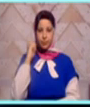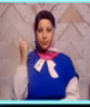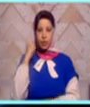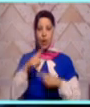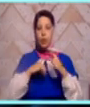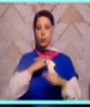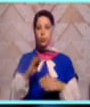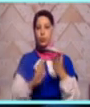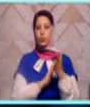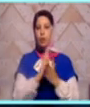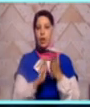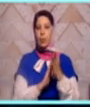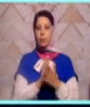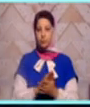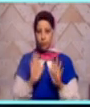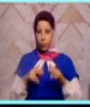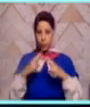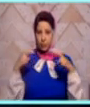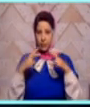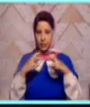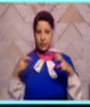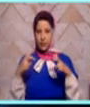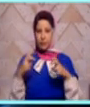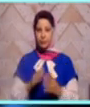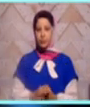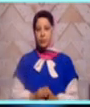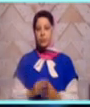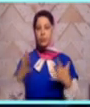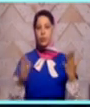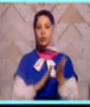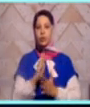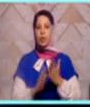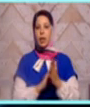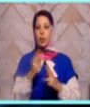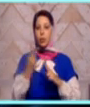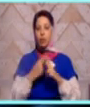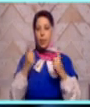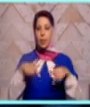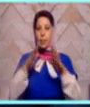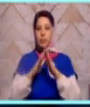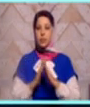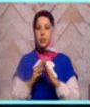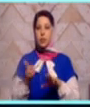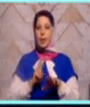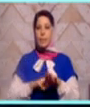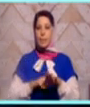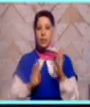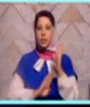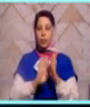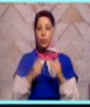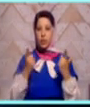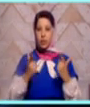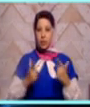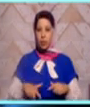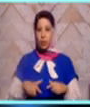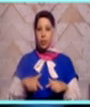شكوى، يعني يتم البحث والبت في مثل هذه الشكاوي. وده يعني توجيهات معينة من الدولة